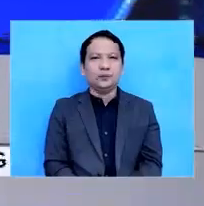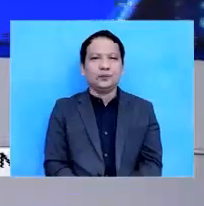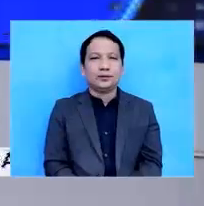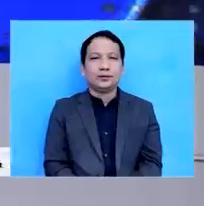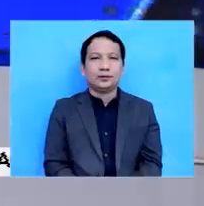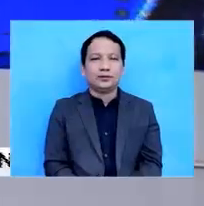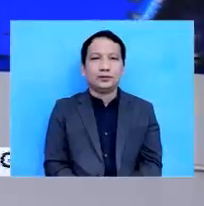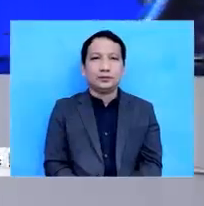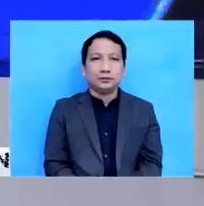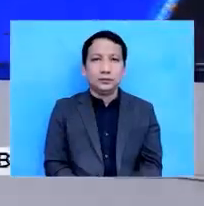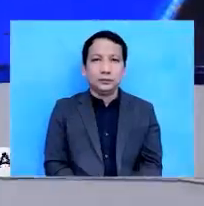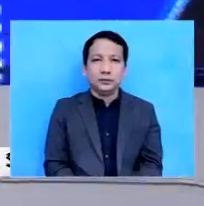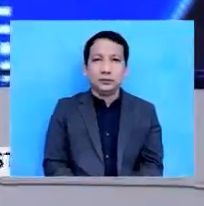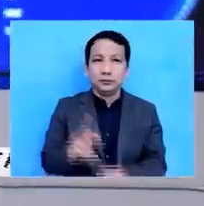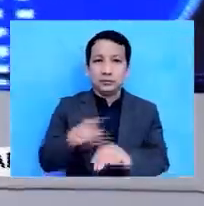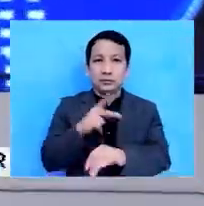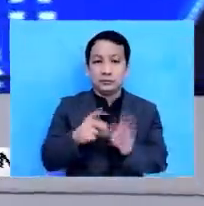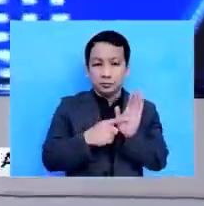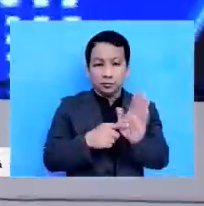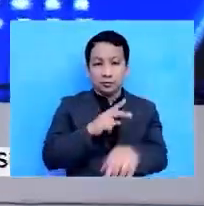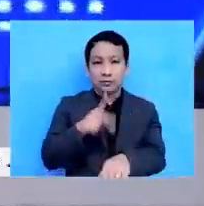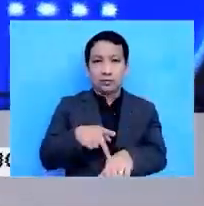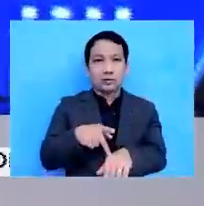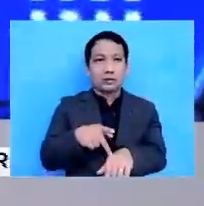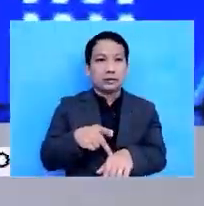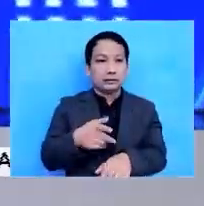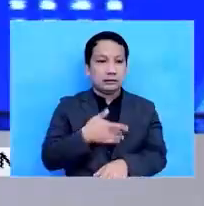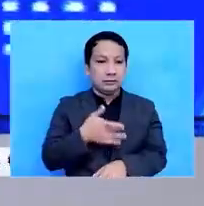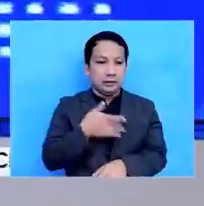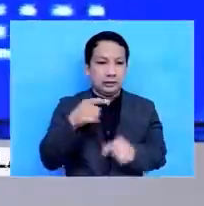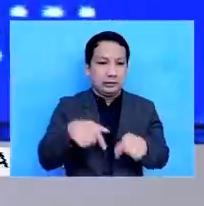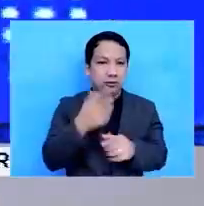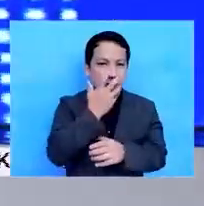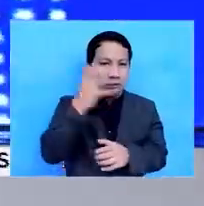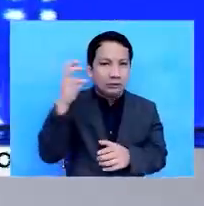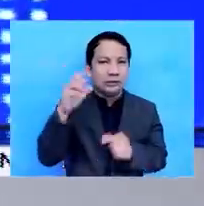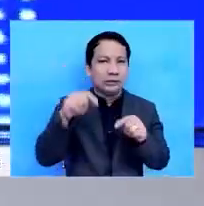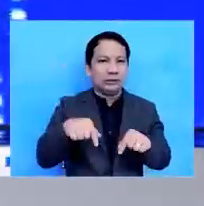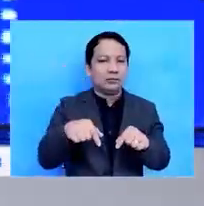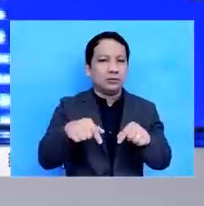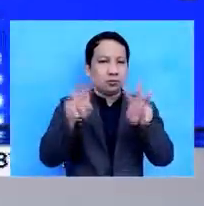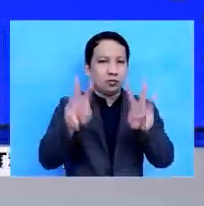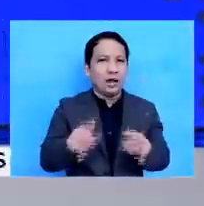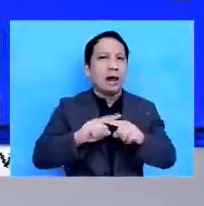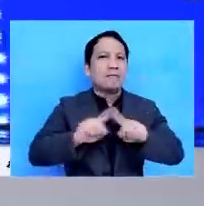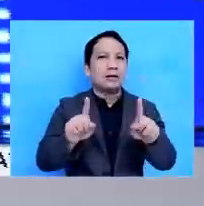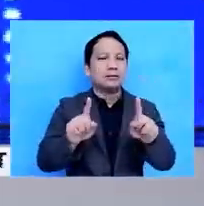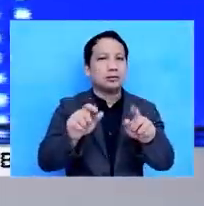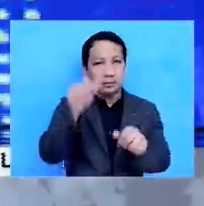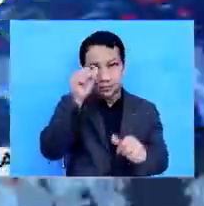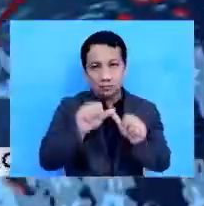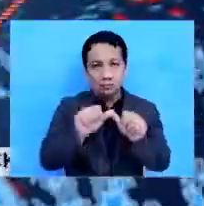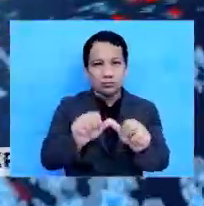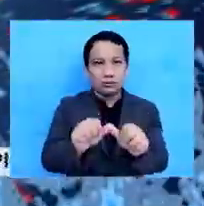May patikim na sa Pilipinas ang sinasabing pinakamainit na panahon, pero magpapatuloy pa rin na ang panakanakang pag-ulan.